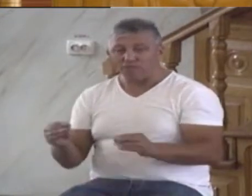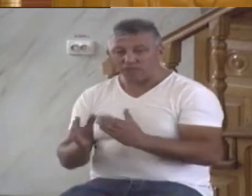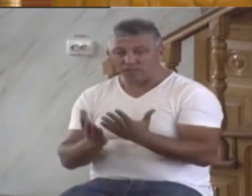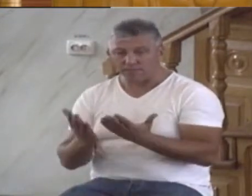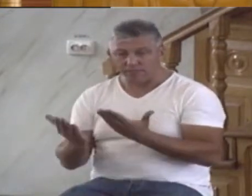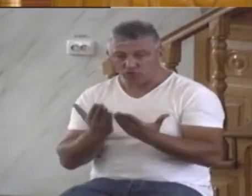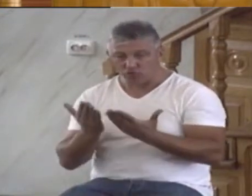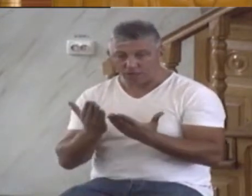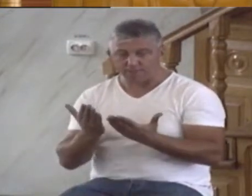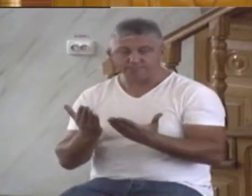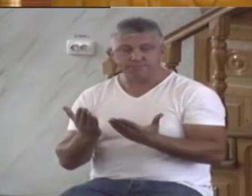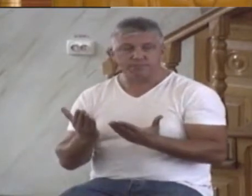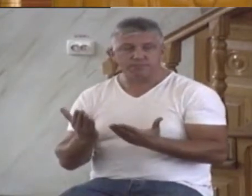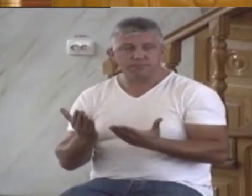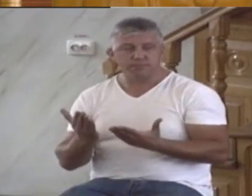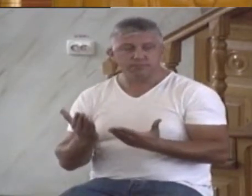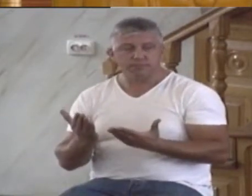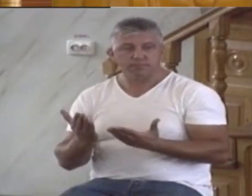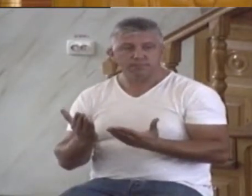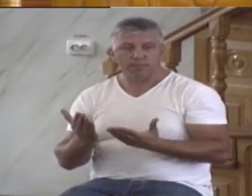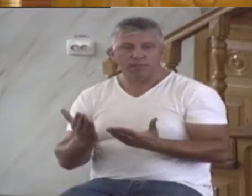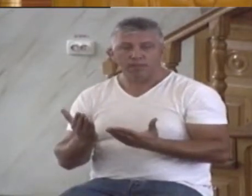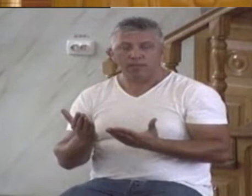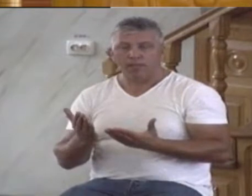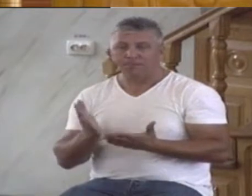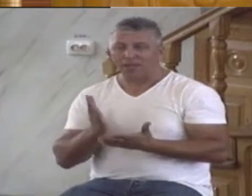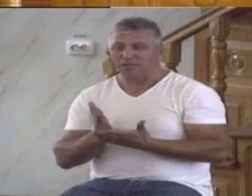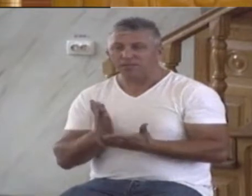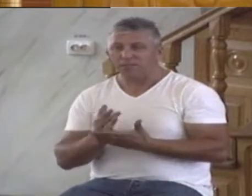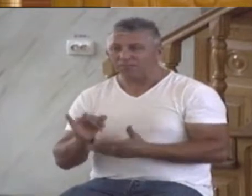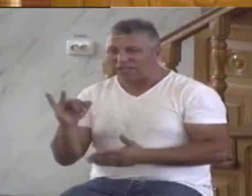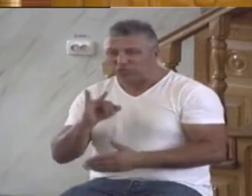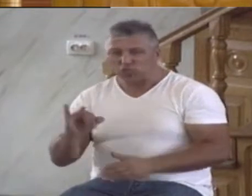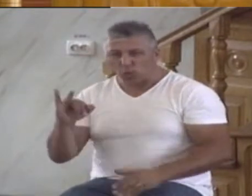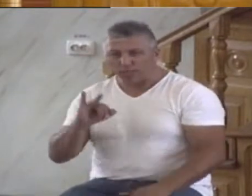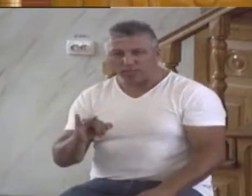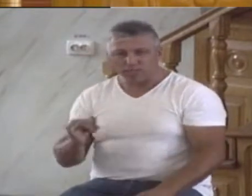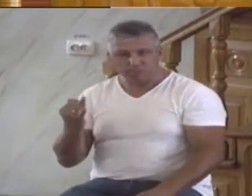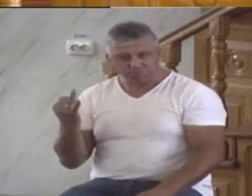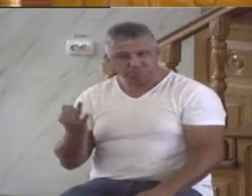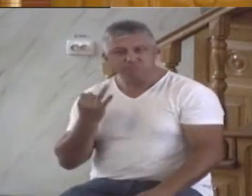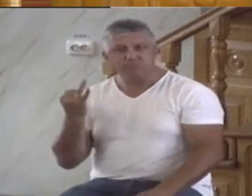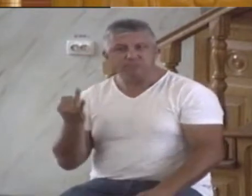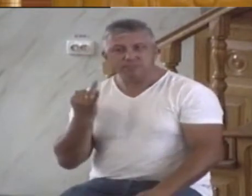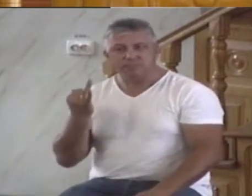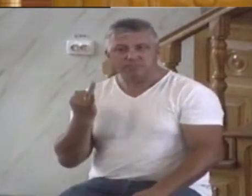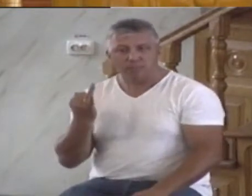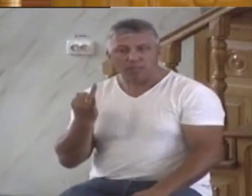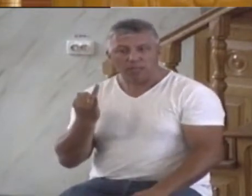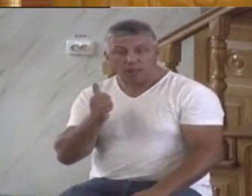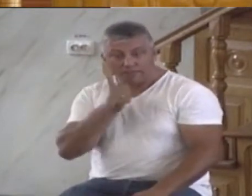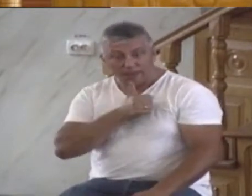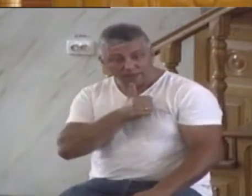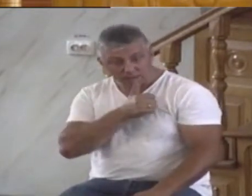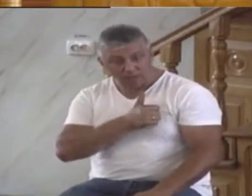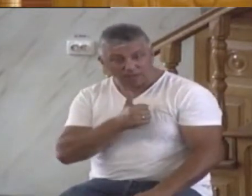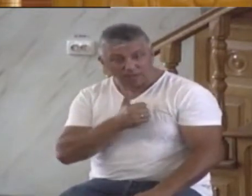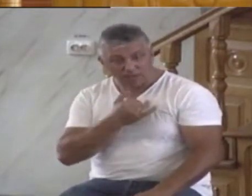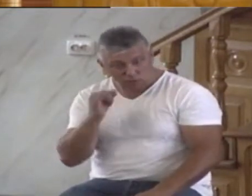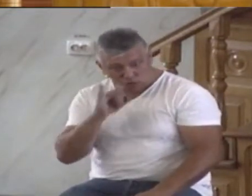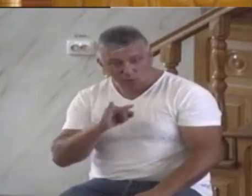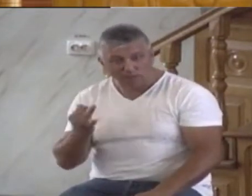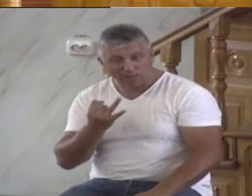повествование о едва ли не самом таинственном и необыкновенном человеке,